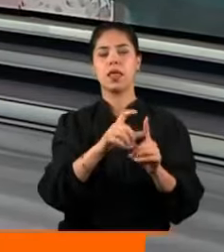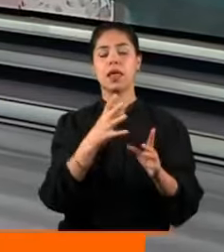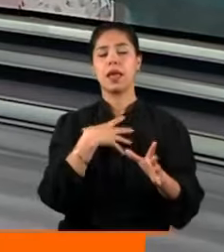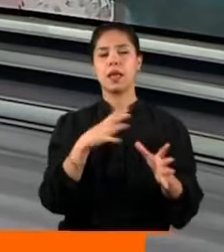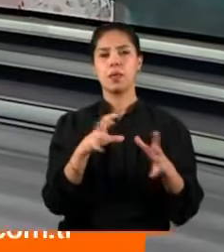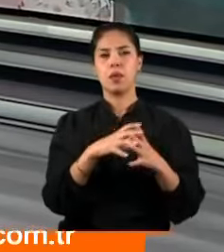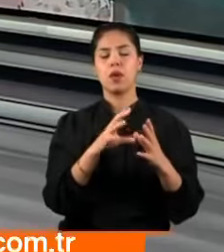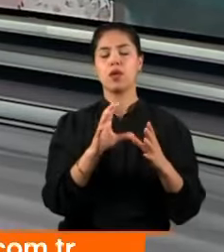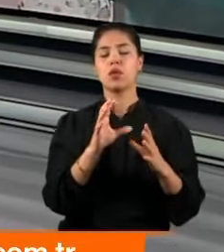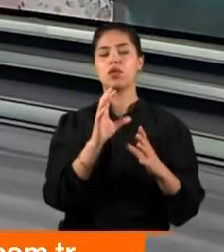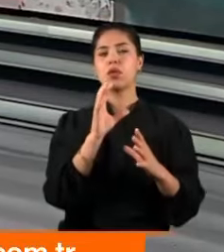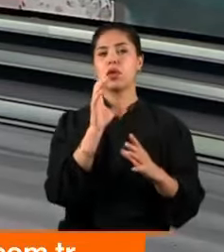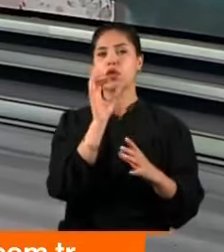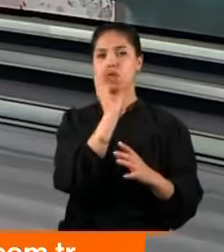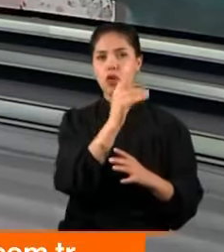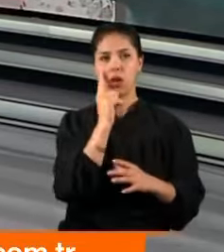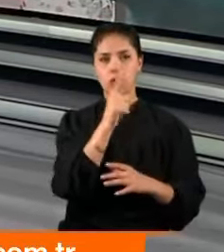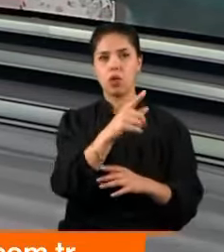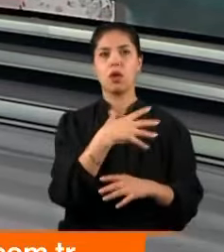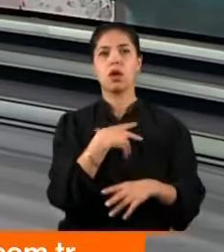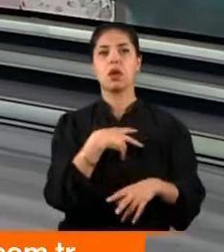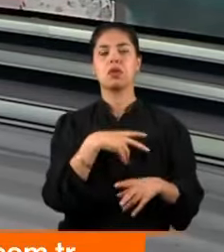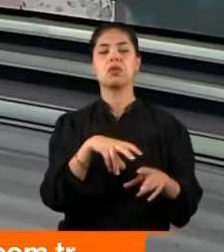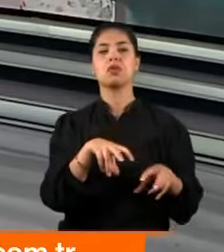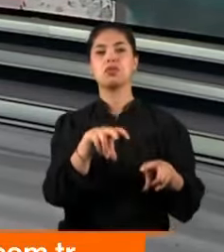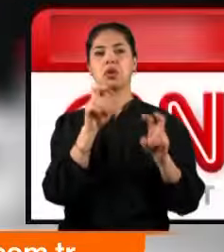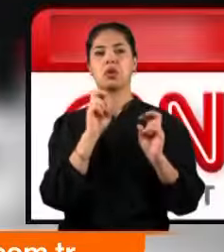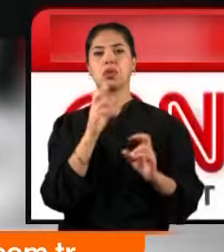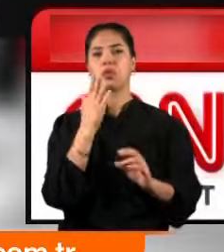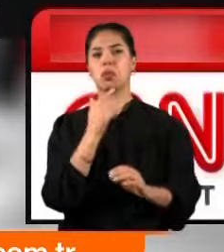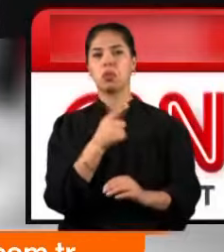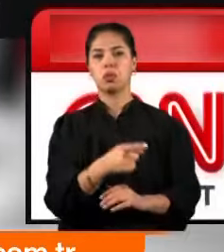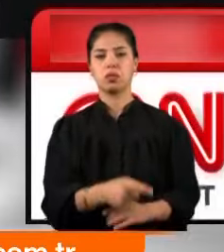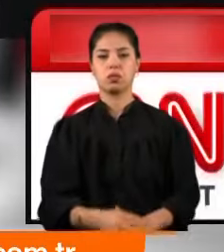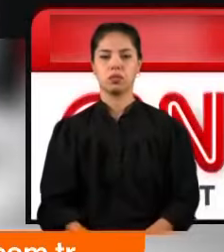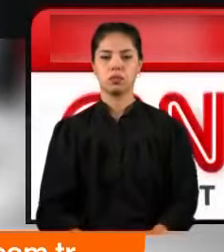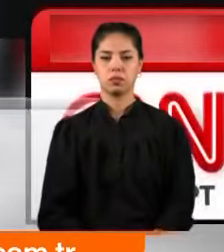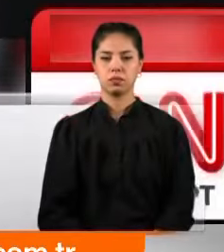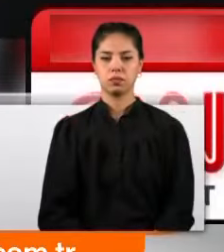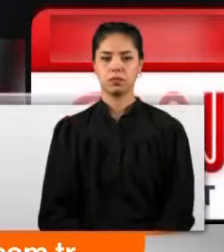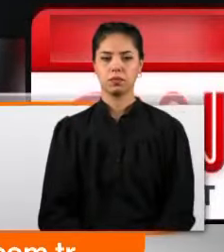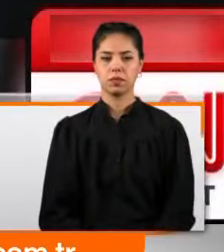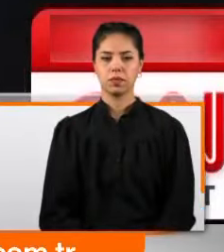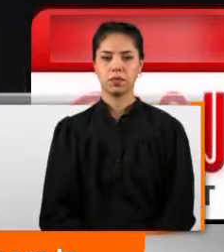partisinin çağrısına rağmen ısrarla çekilmiyor. Trump.